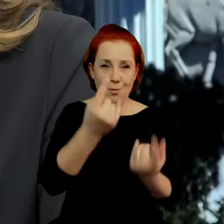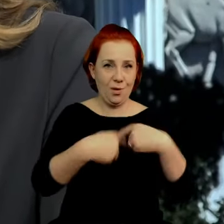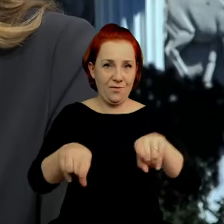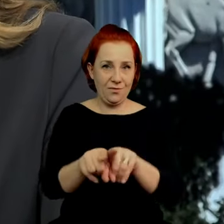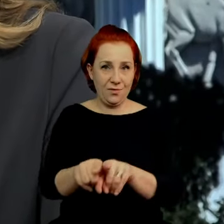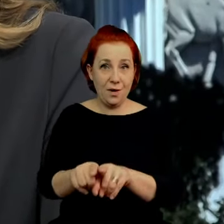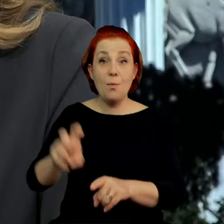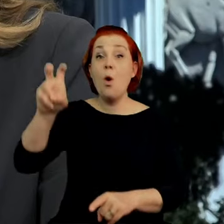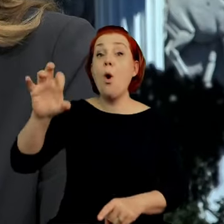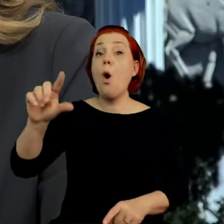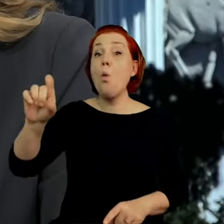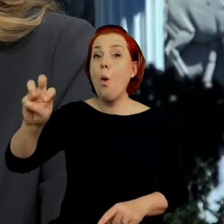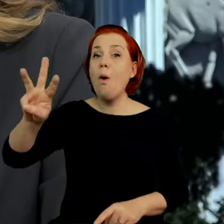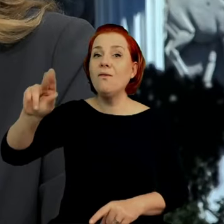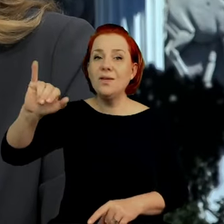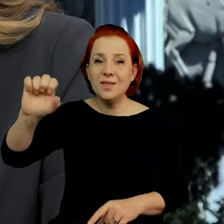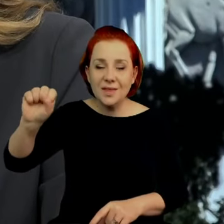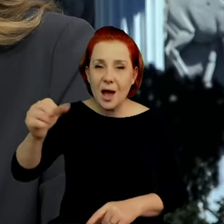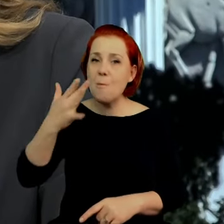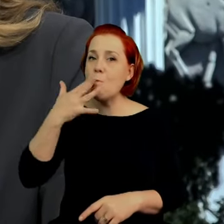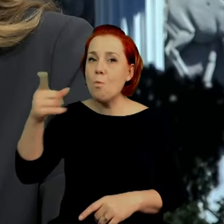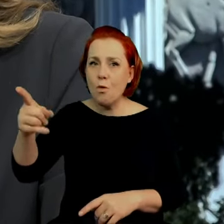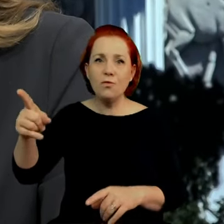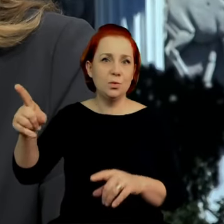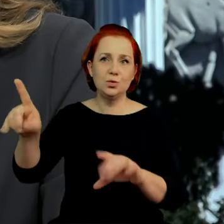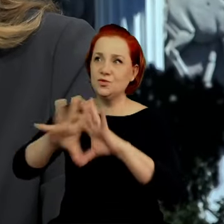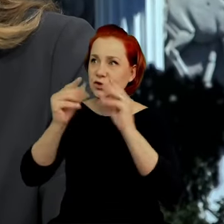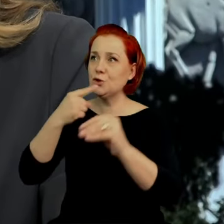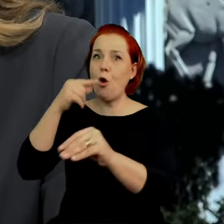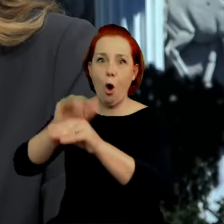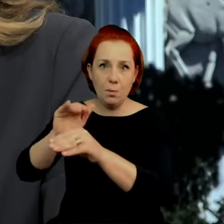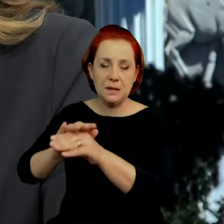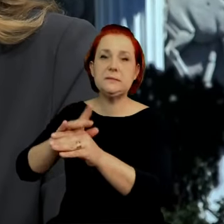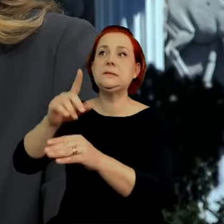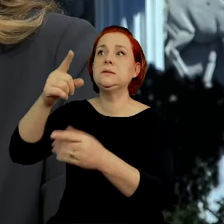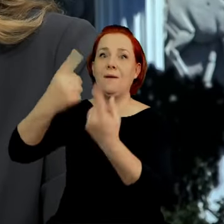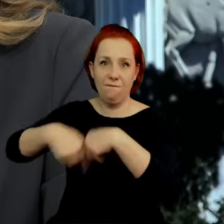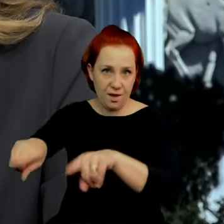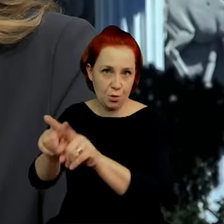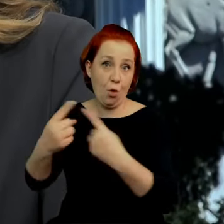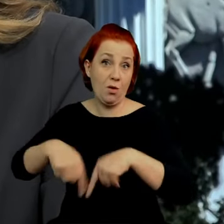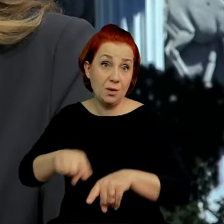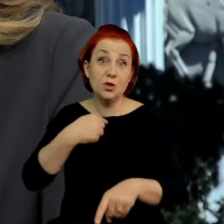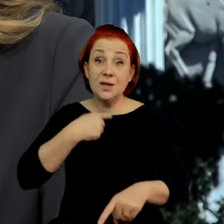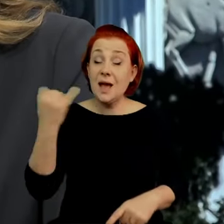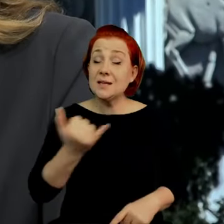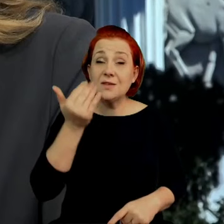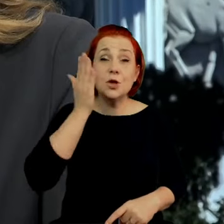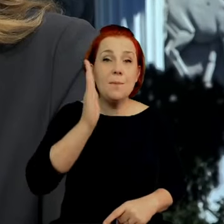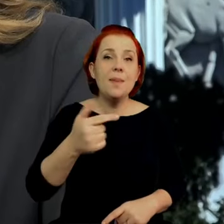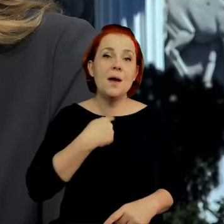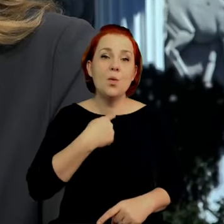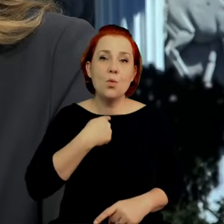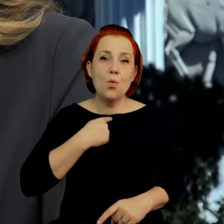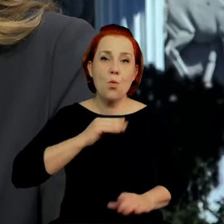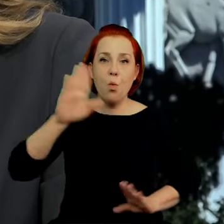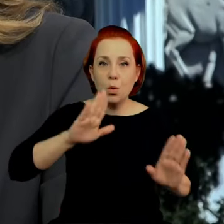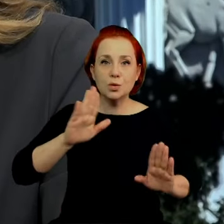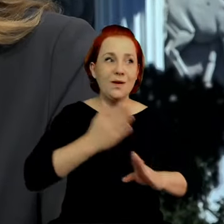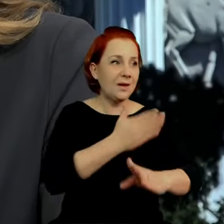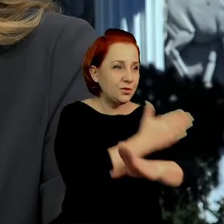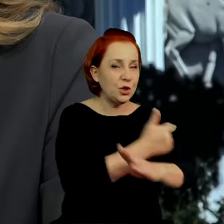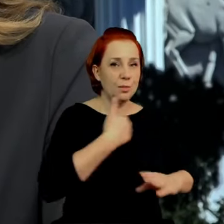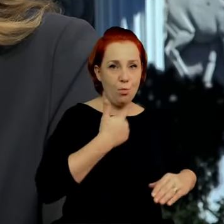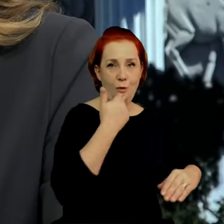i on spełnił co do joty tą obietnicę, że ja będę mogła zawsze głosować tak, jak obiecałam